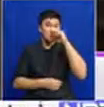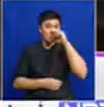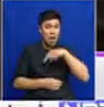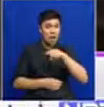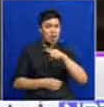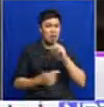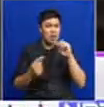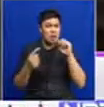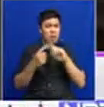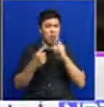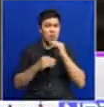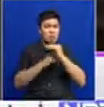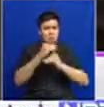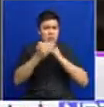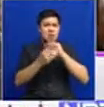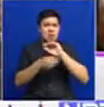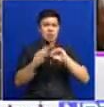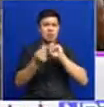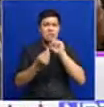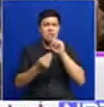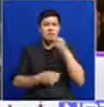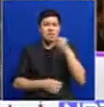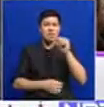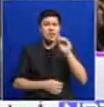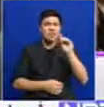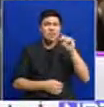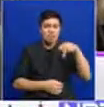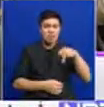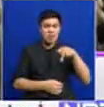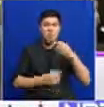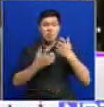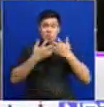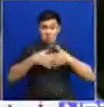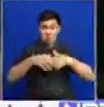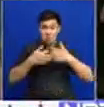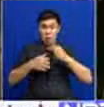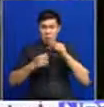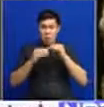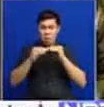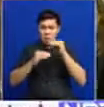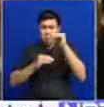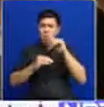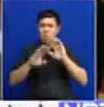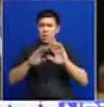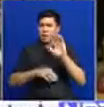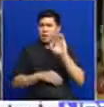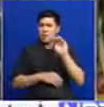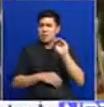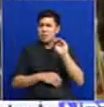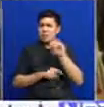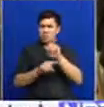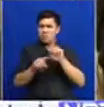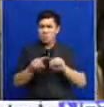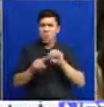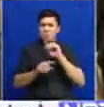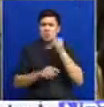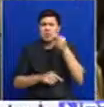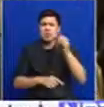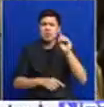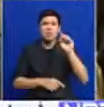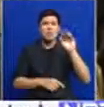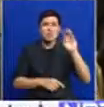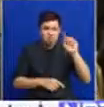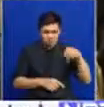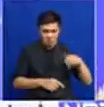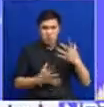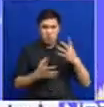จากอัตราการขยายตัวทางเศรษฐกิจหรือว่า GDP ภาคอุตสาหกรรมที่สูงถึงร้อยละ40ของภาพรวม GDP แ